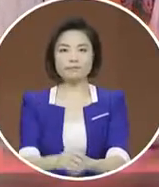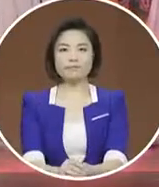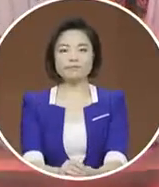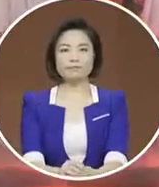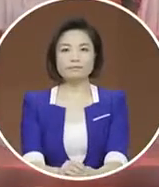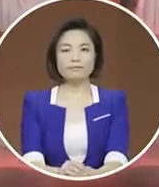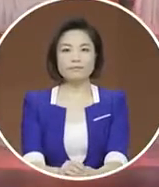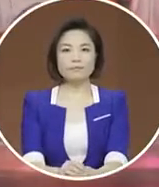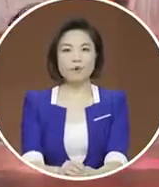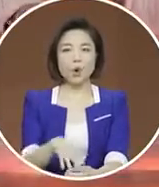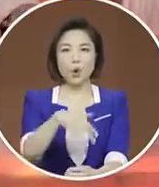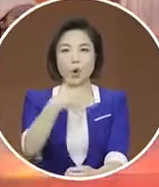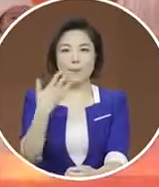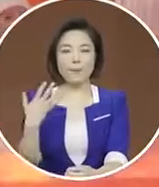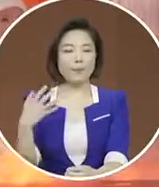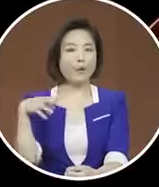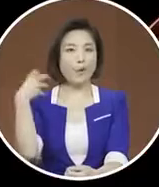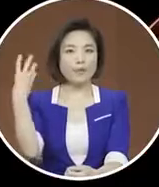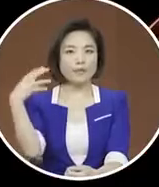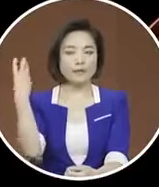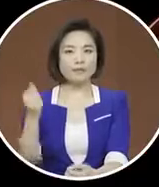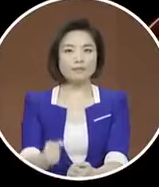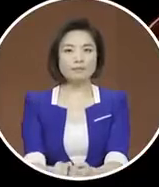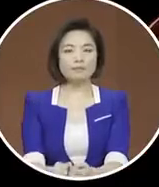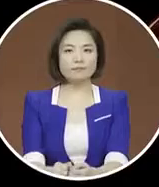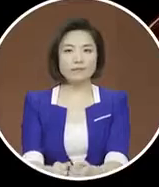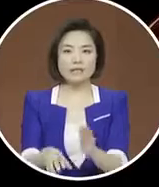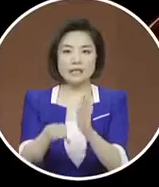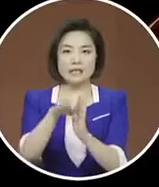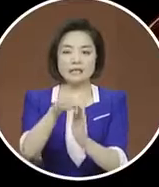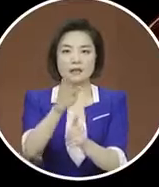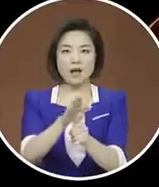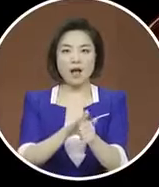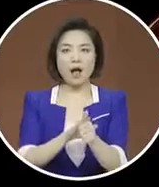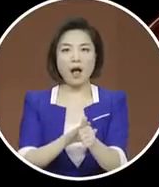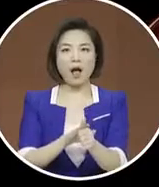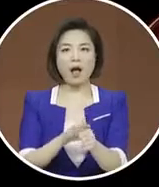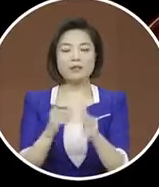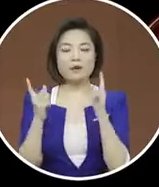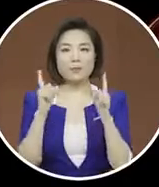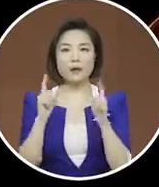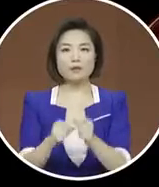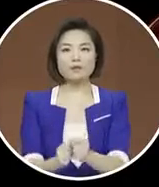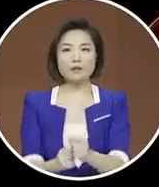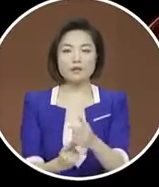道声波不断回荡，一层层爱的表达在不断升